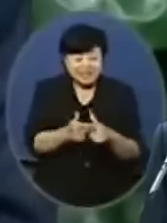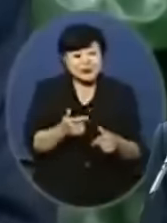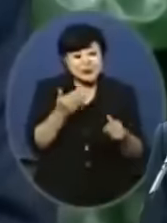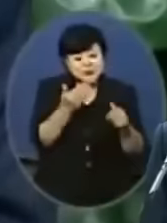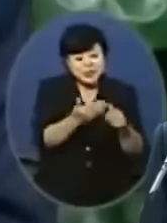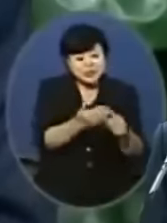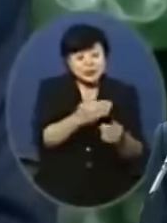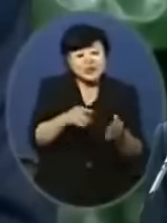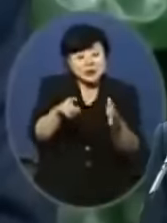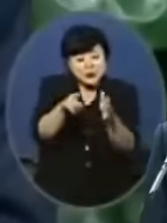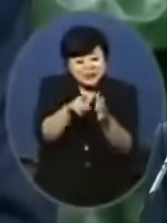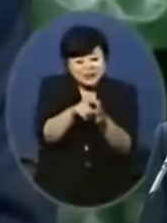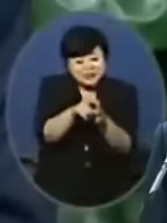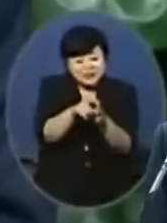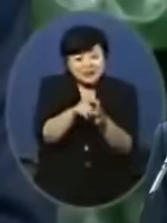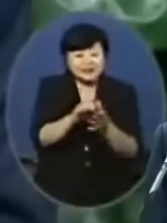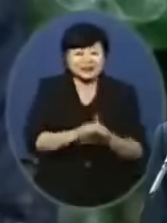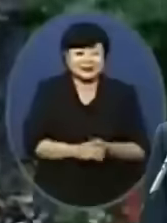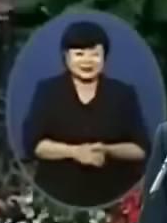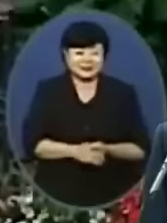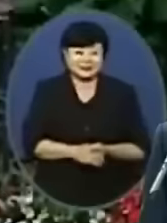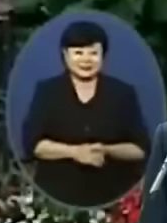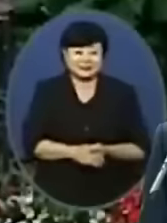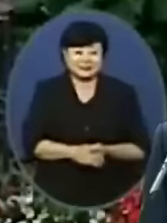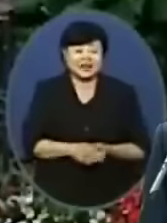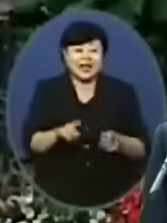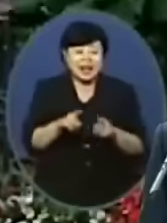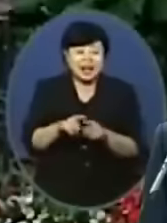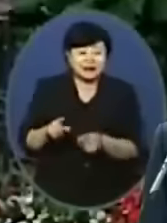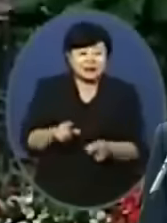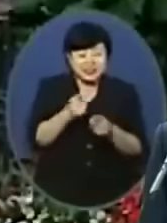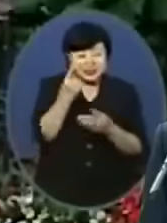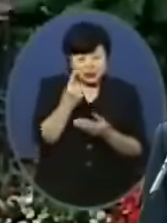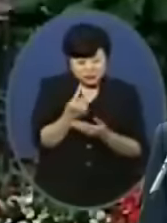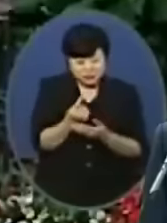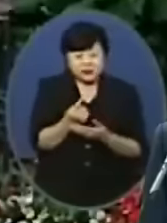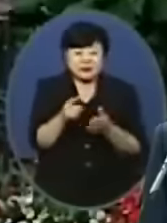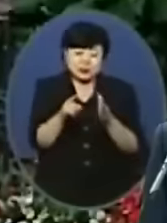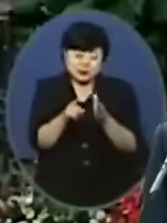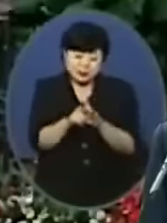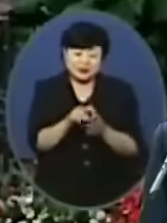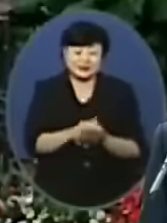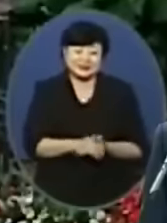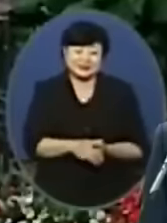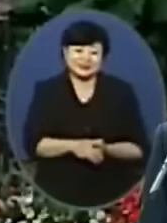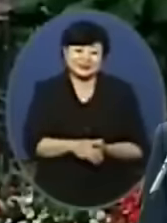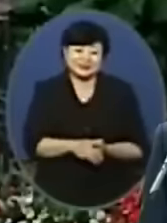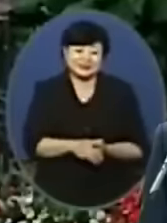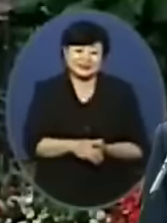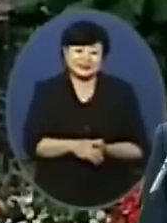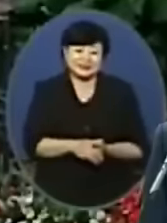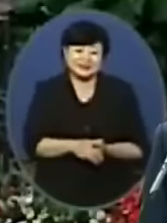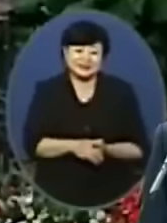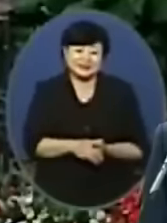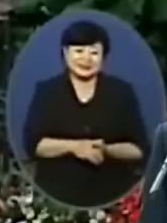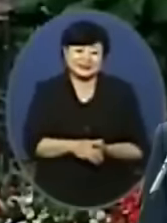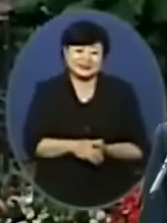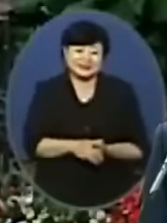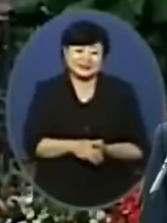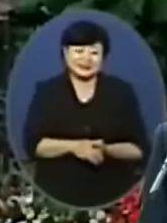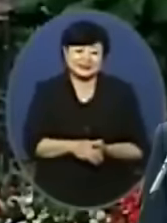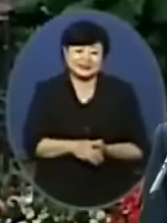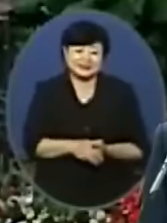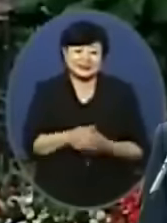예수님께서 우리를 위해서 함께 인생을 살아주기 위해서 오면